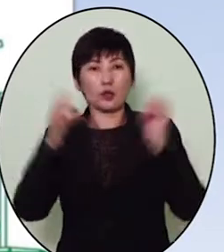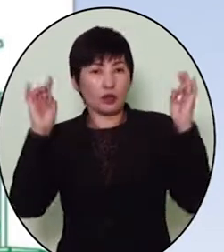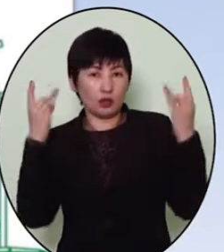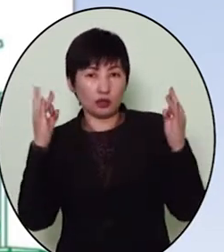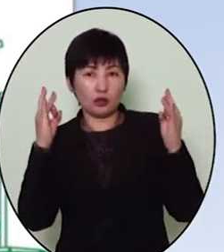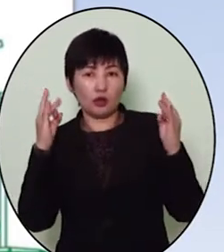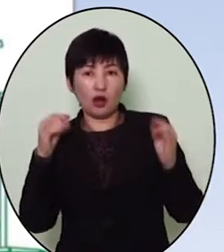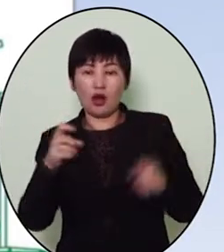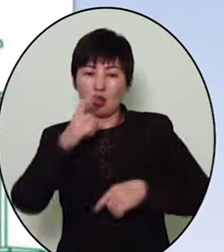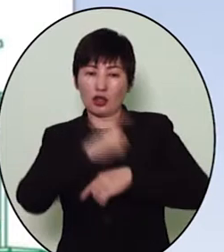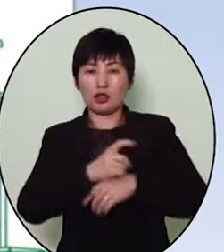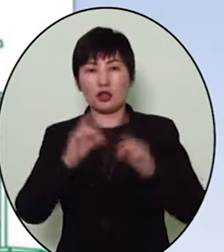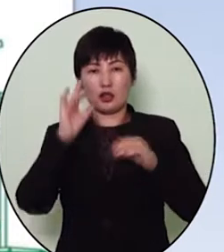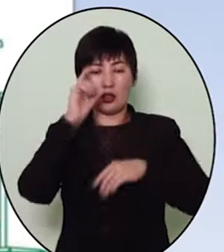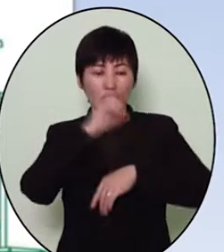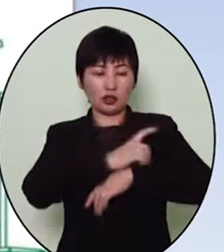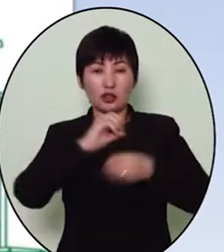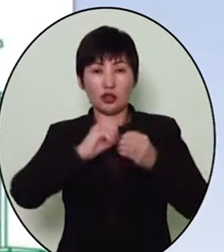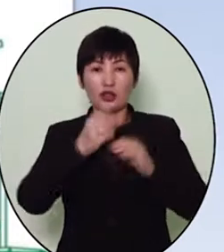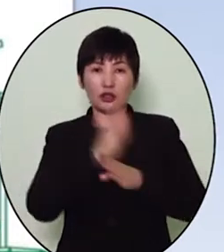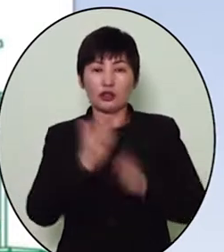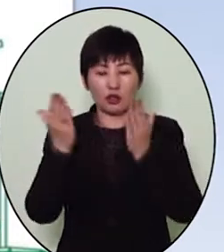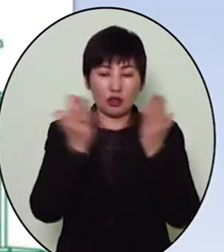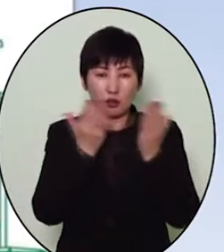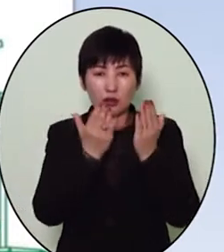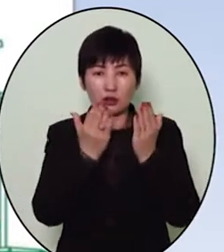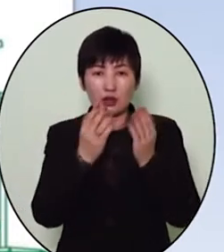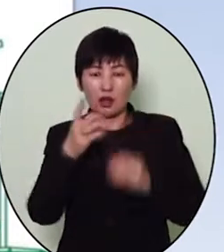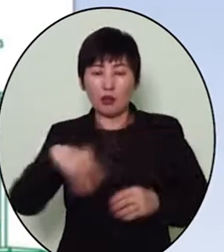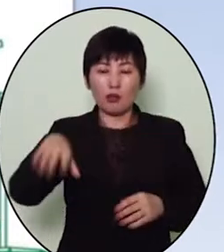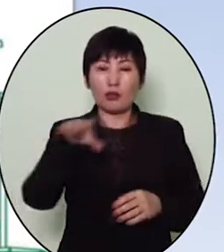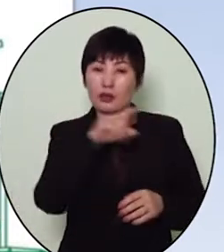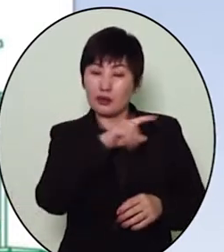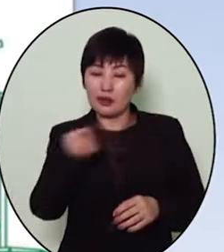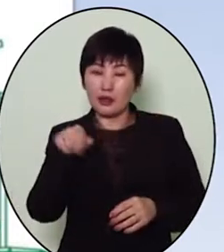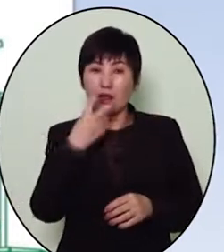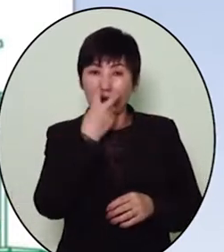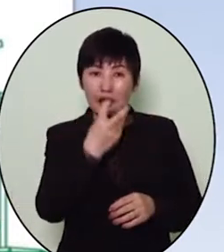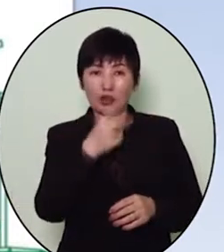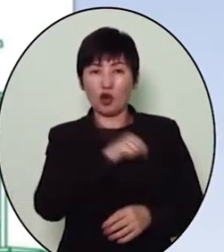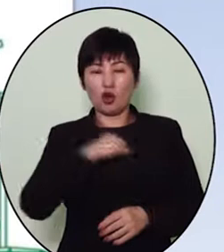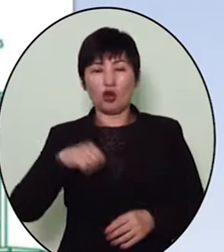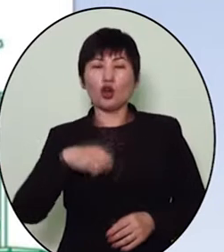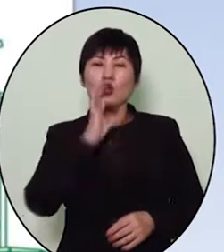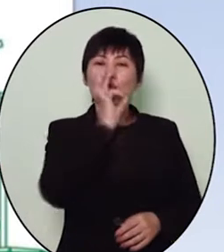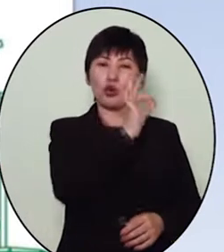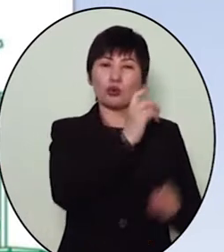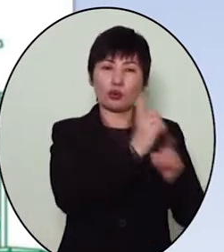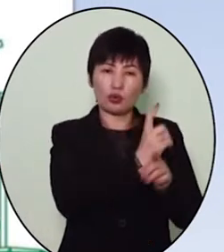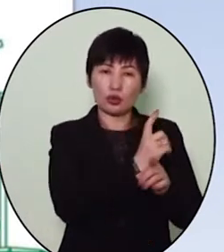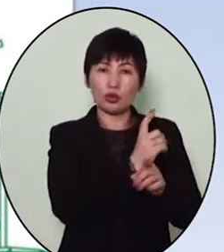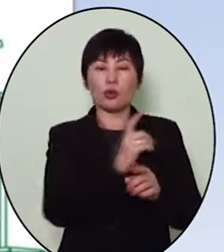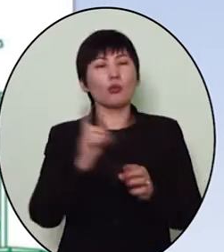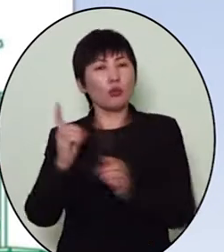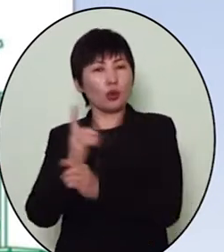найзуудтайгаа тоглохдоо, хичээлдээ суухдаа, ном уншихдаа эндгээр суултуудыг харж өөрийгөө зөв сууж байна